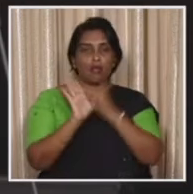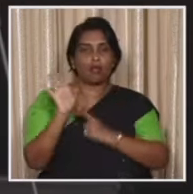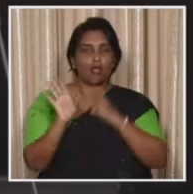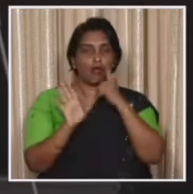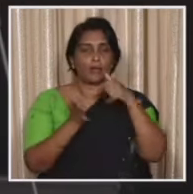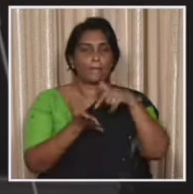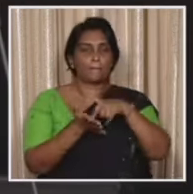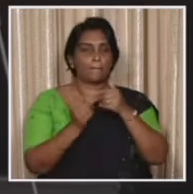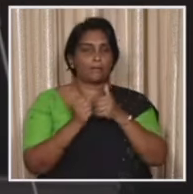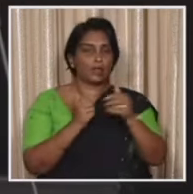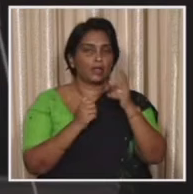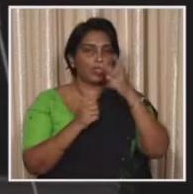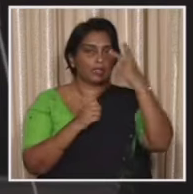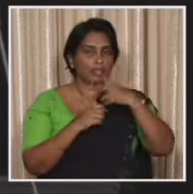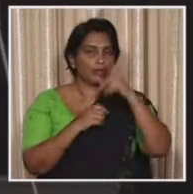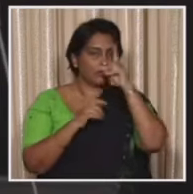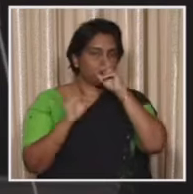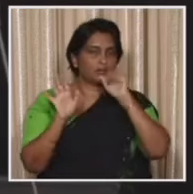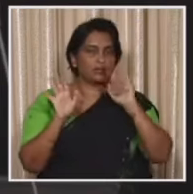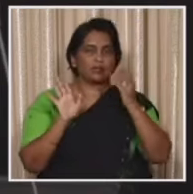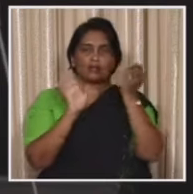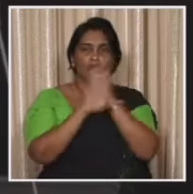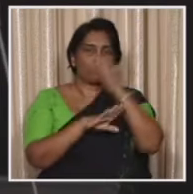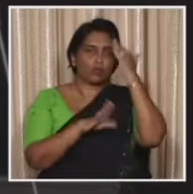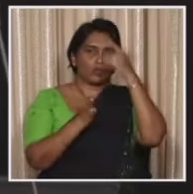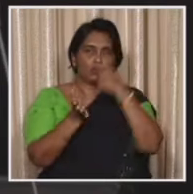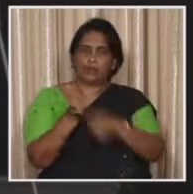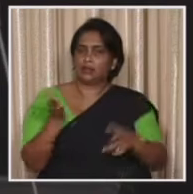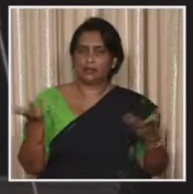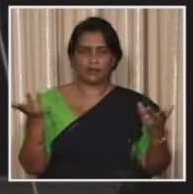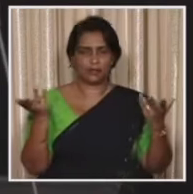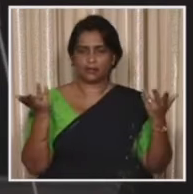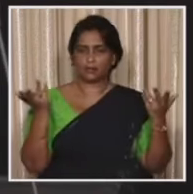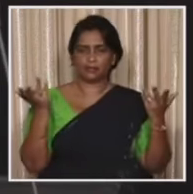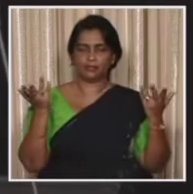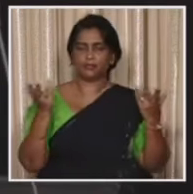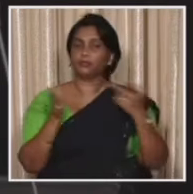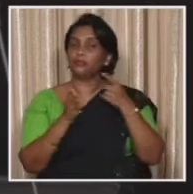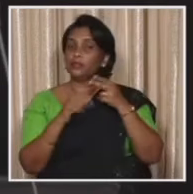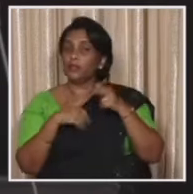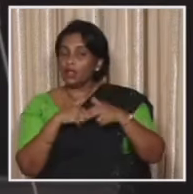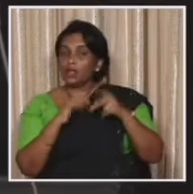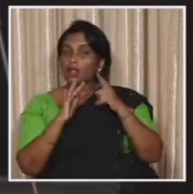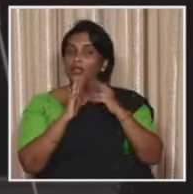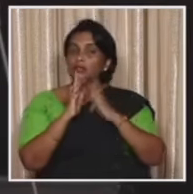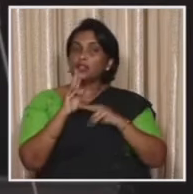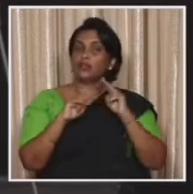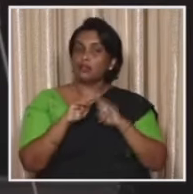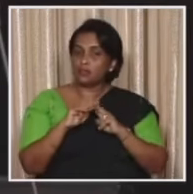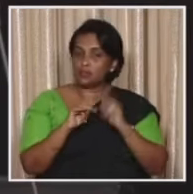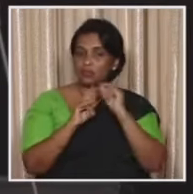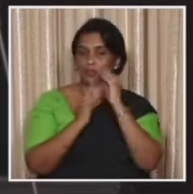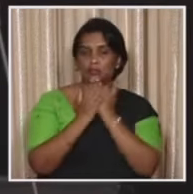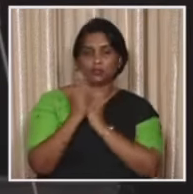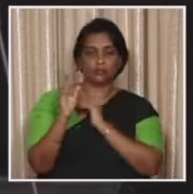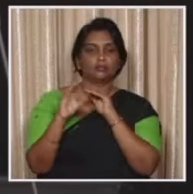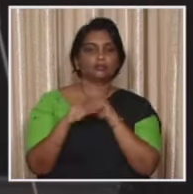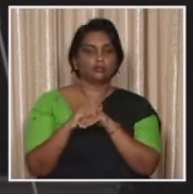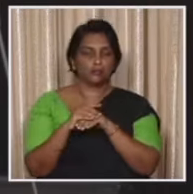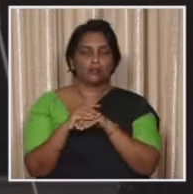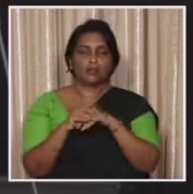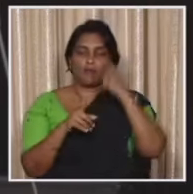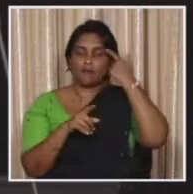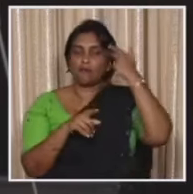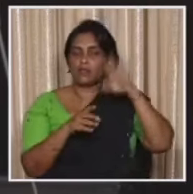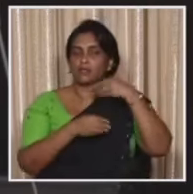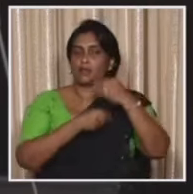පස්සේ දෙවනි කාර්තුවේ. මුල් කාර්තුවේ මොකක්වත් අසං කළේ මොකක්ද? ඒකට හේතුව IMF ප්‍රෝග්‍රෑම් එකට ඇතුළත් වුණාම තමයි විශ්වාසය ගොඩ